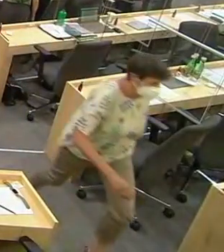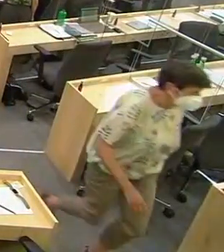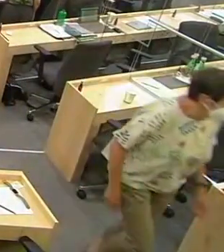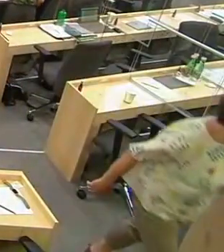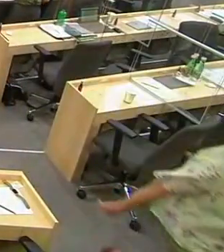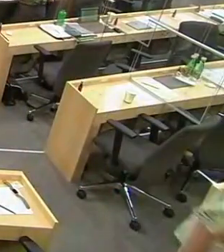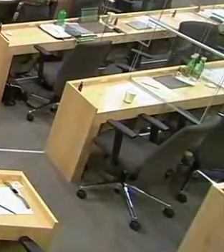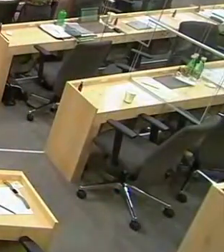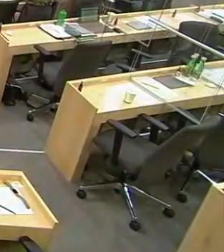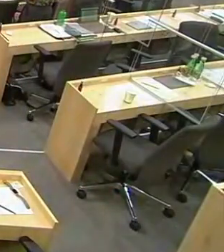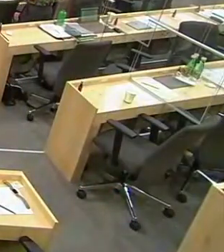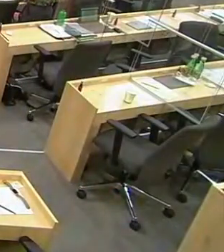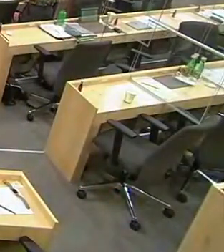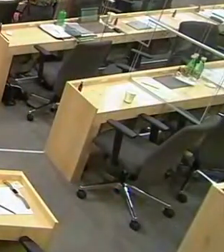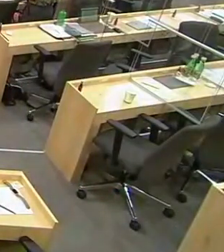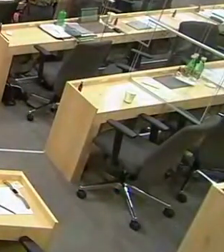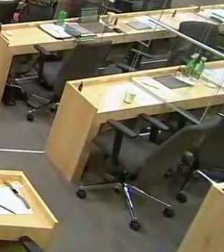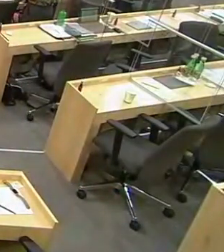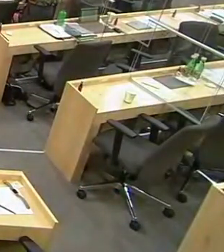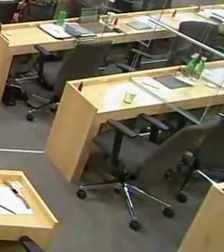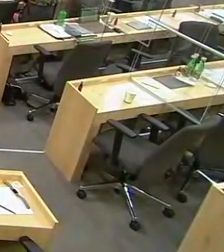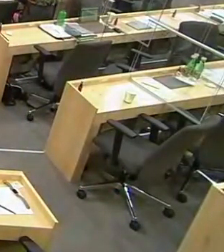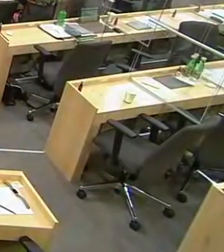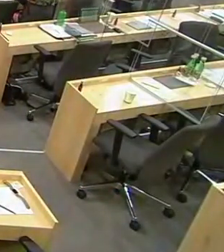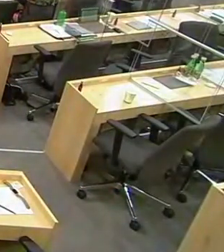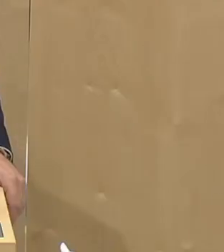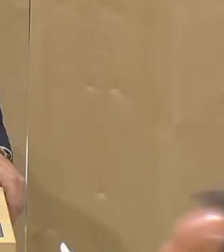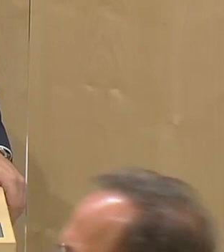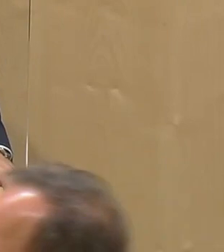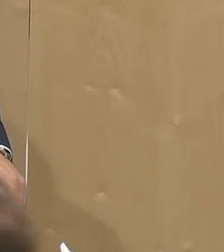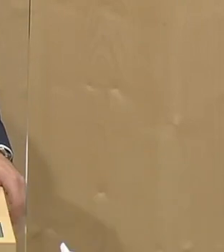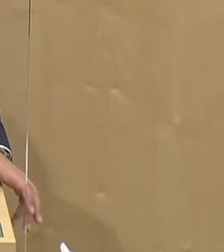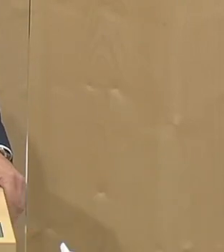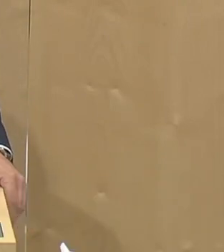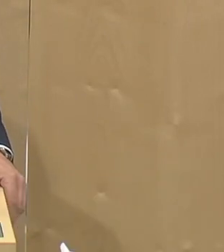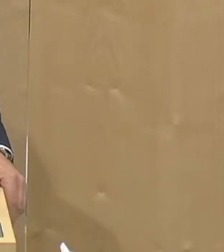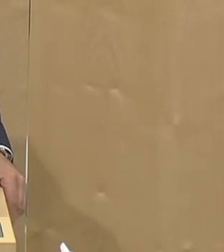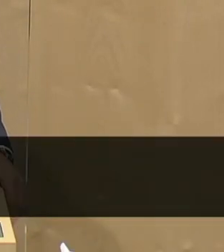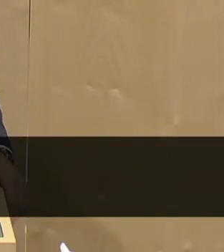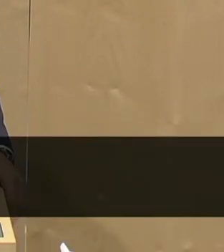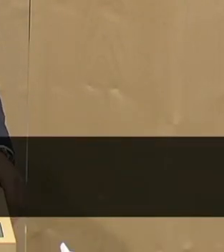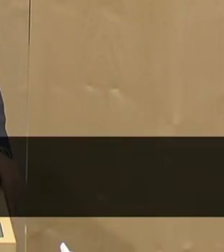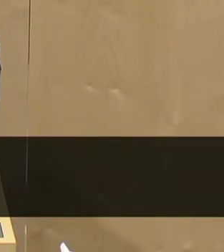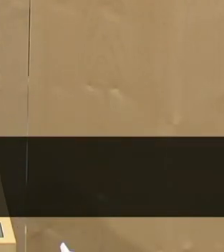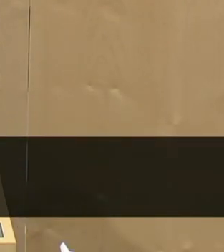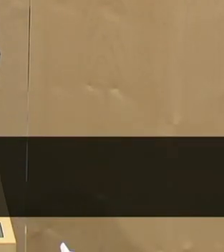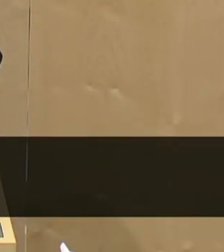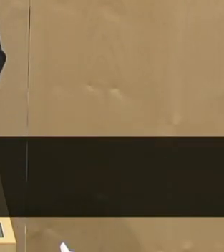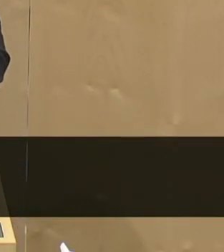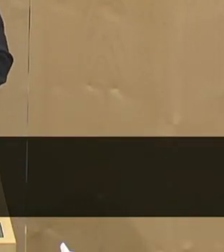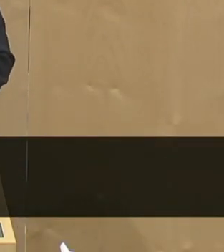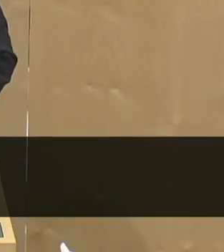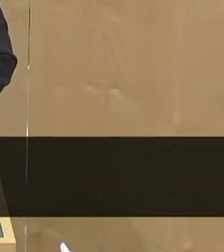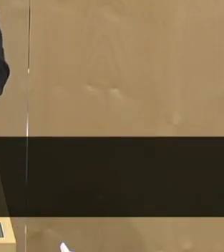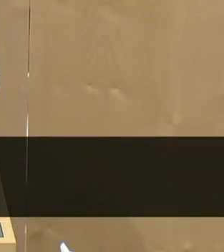Vielen Dank, Herr Präsident, geschätzter Herr Bundesminister, Hohes Haus, werte Abgeordnete dieses